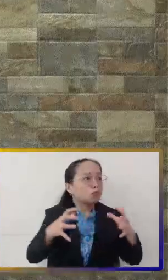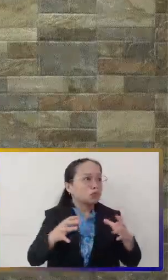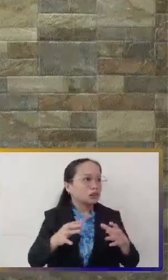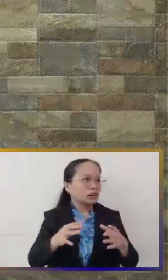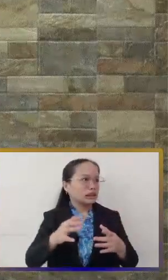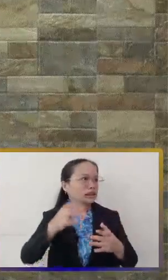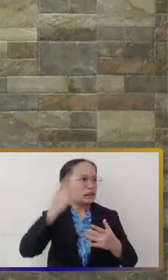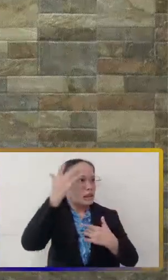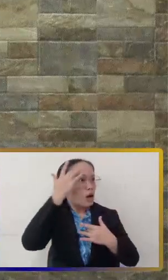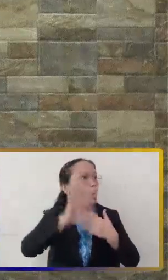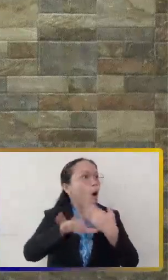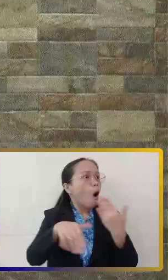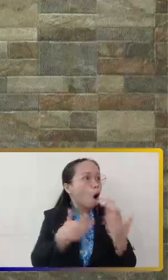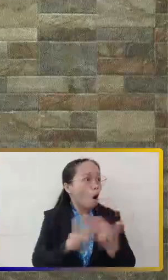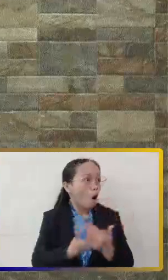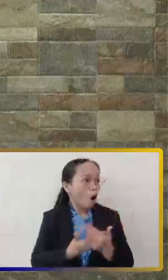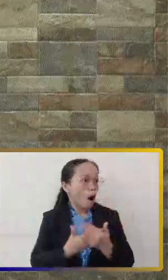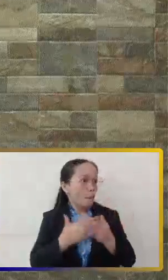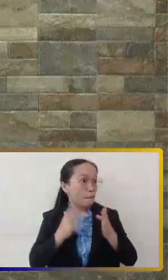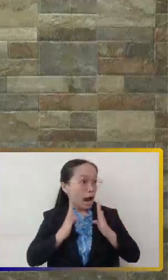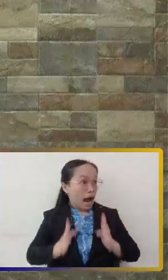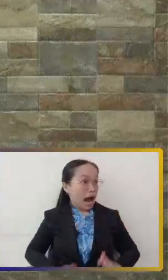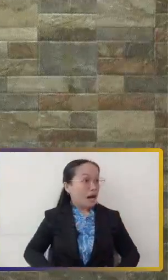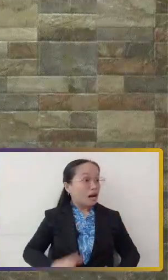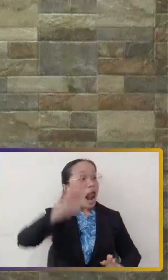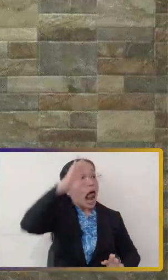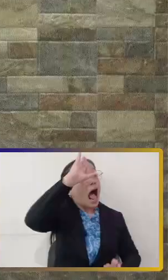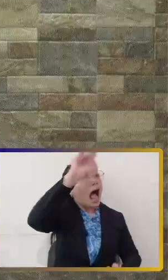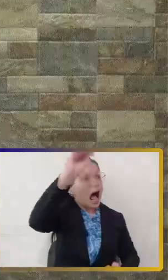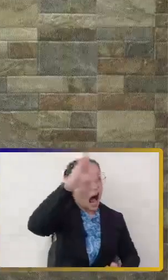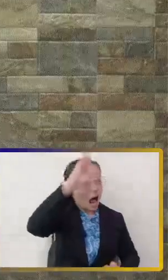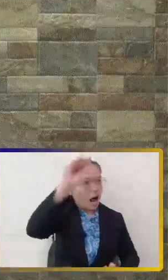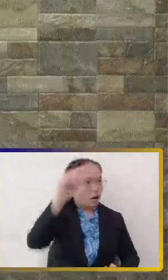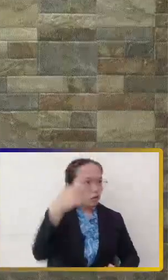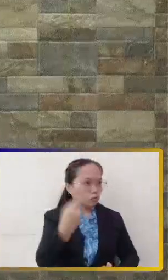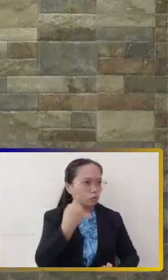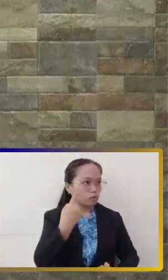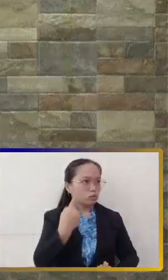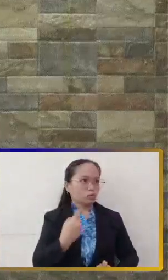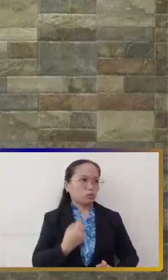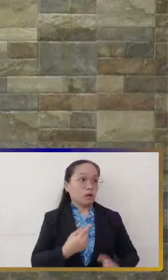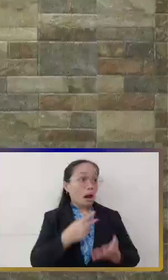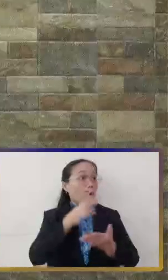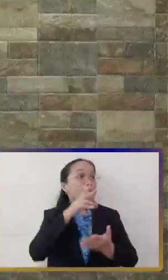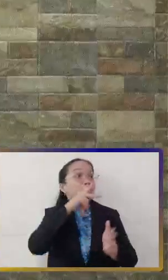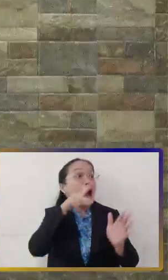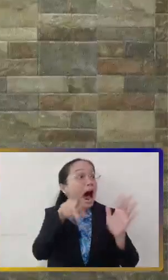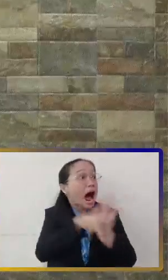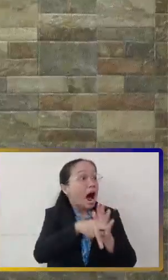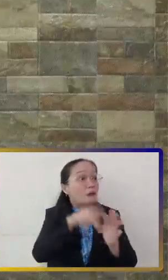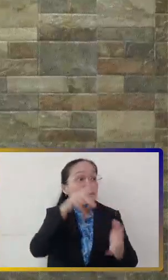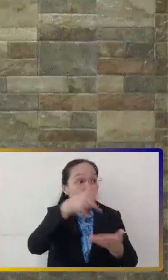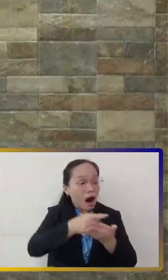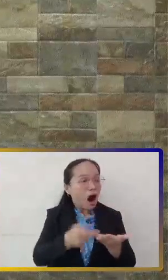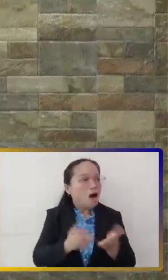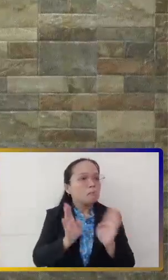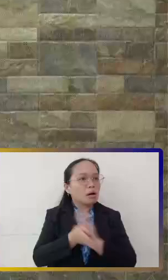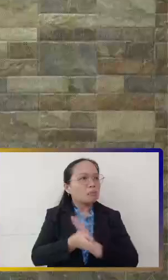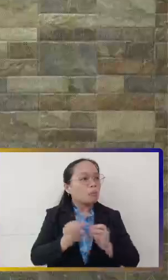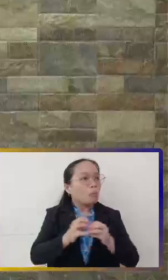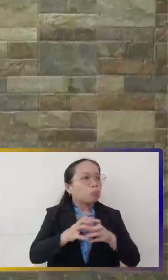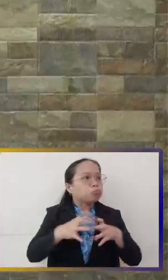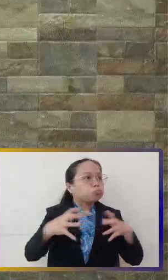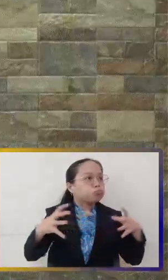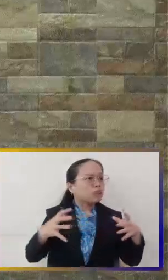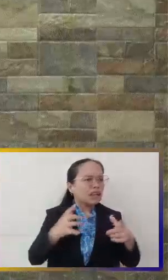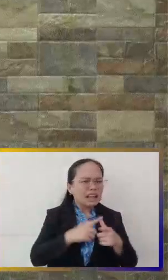kapatid. So, yan po ang nangyari. Sa mga lalaki lamang po yan, so alam nyo na. And so, what happened? Hindi po nila